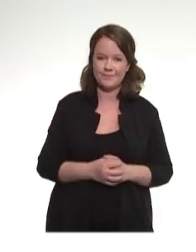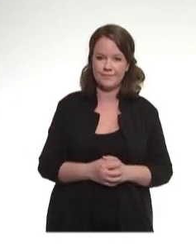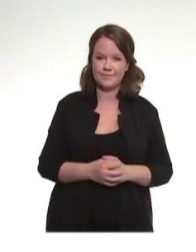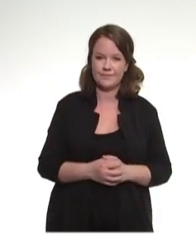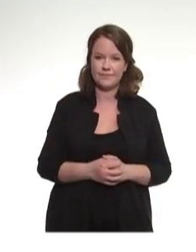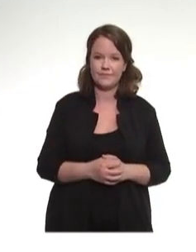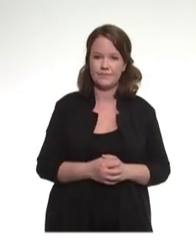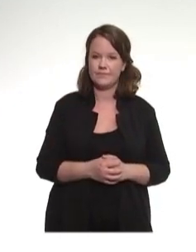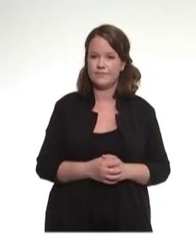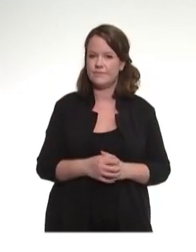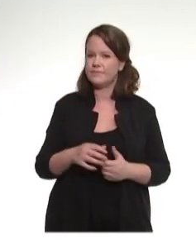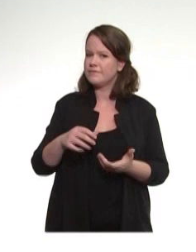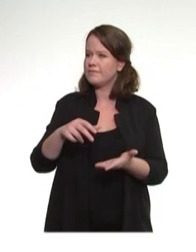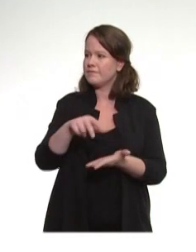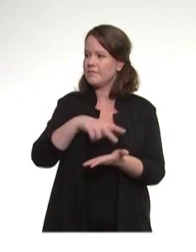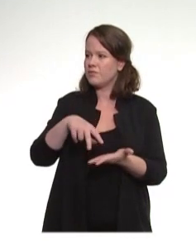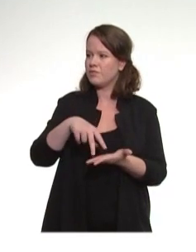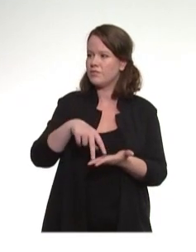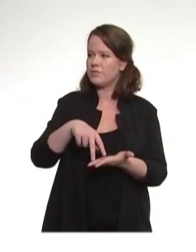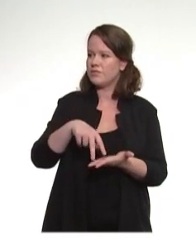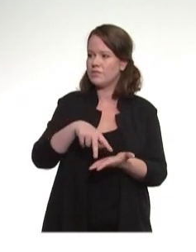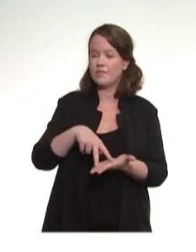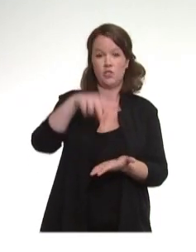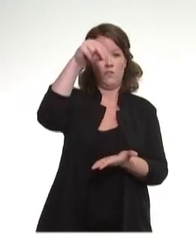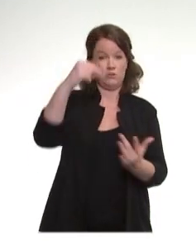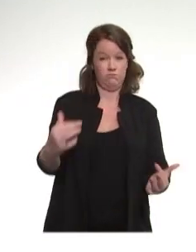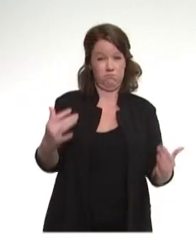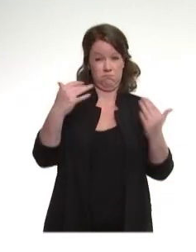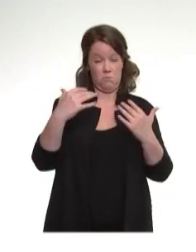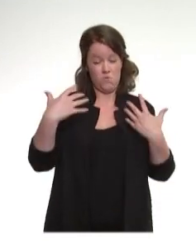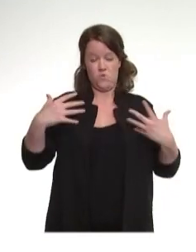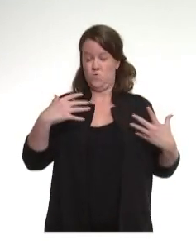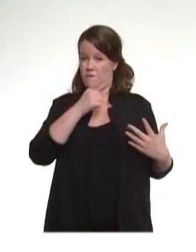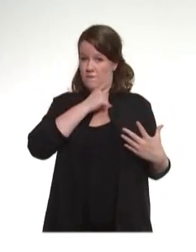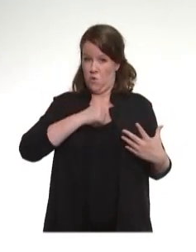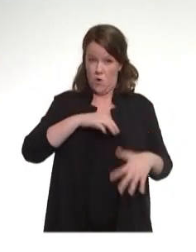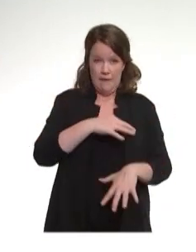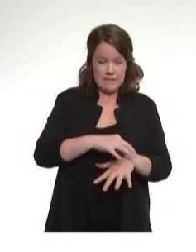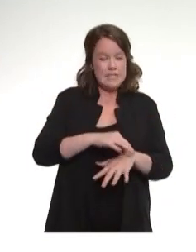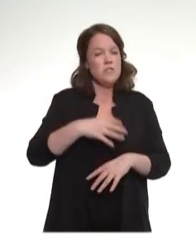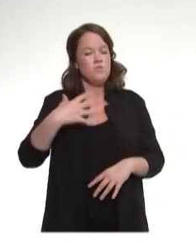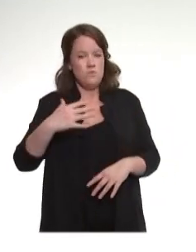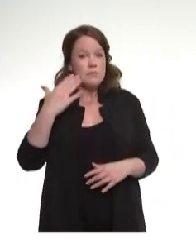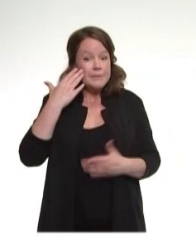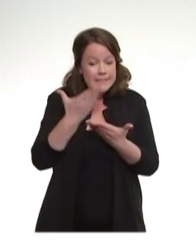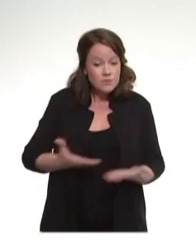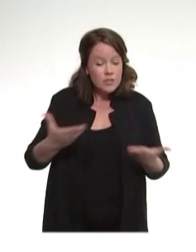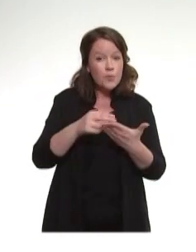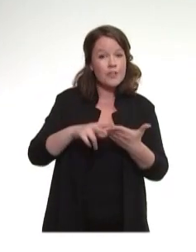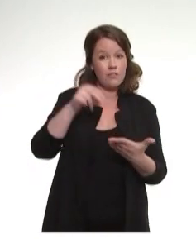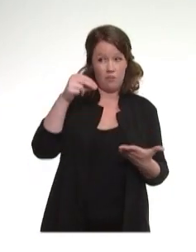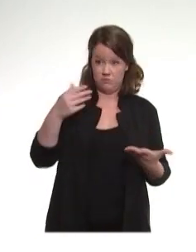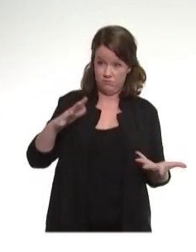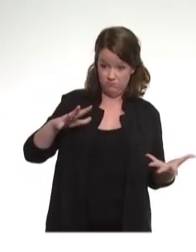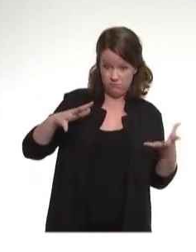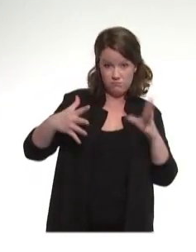très forte ça c'est ce que nous dit aujourd'hui le directeur de l'agencé régionale de santé si la situation en ile de france elle venait encore à se dégrader est ce que la région pourrait basculer